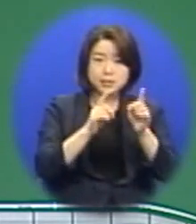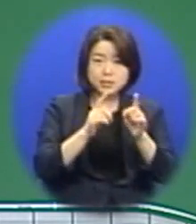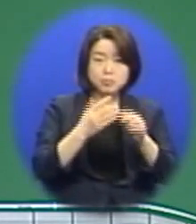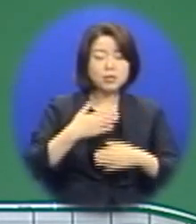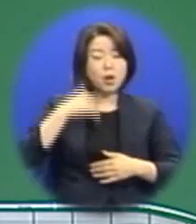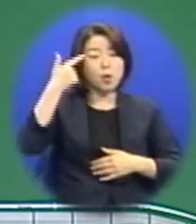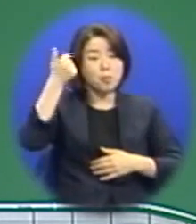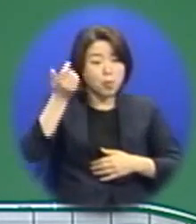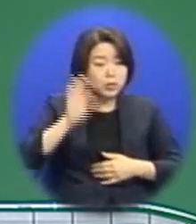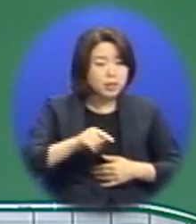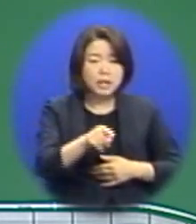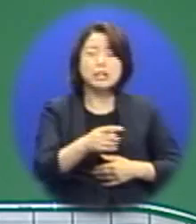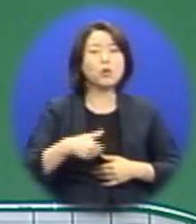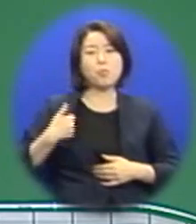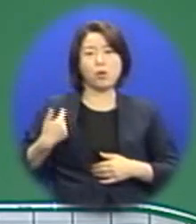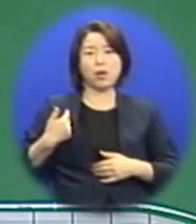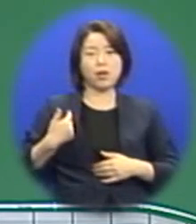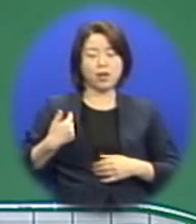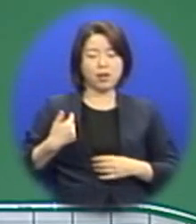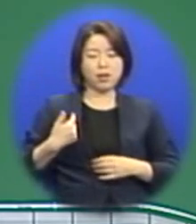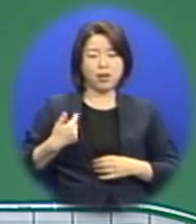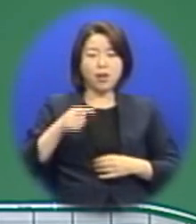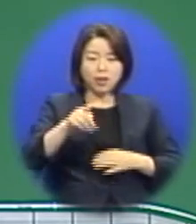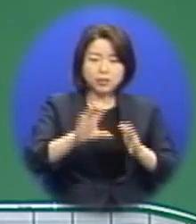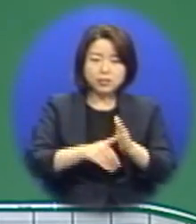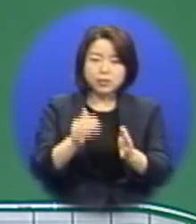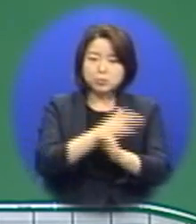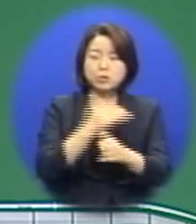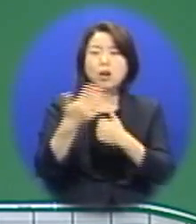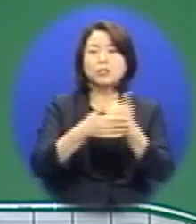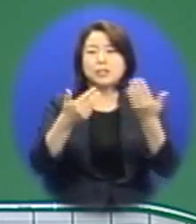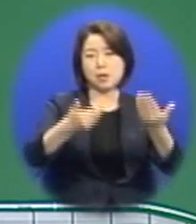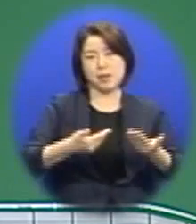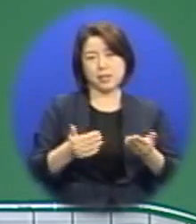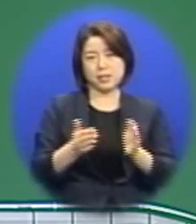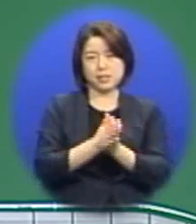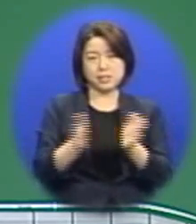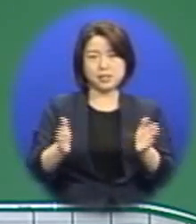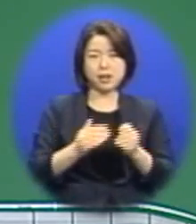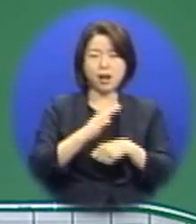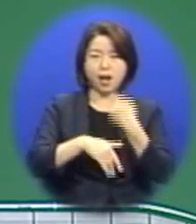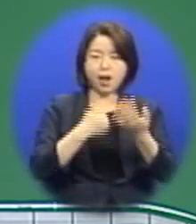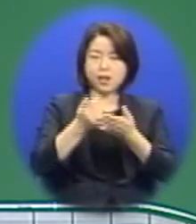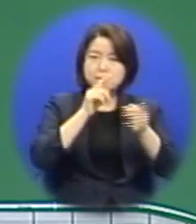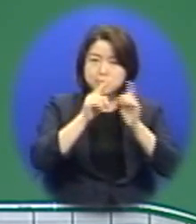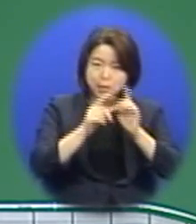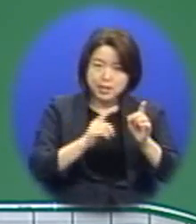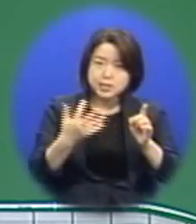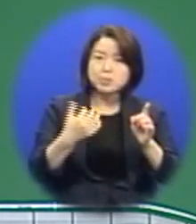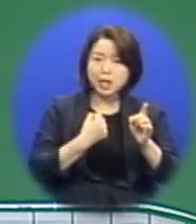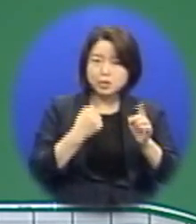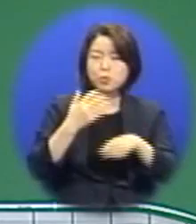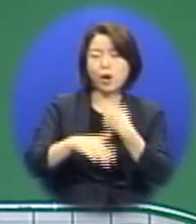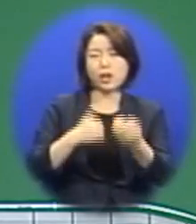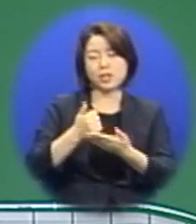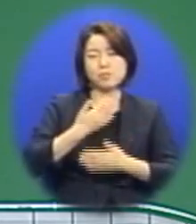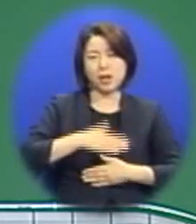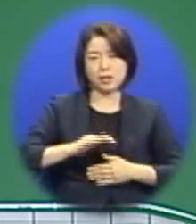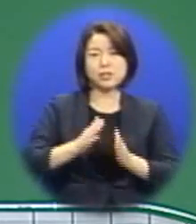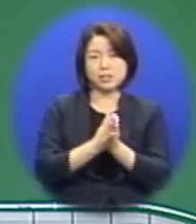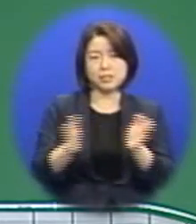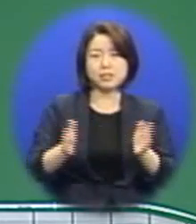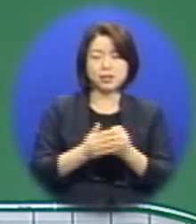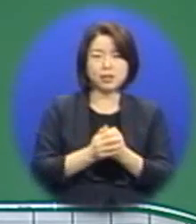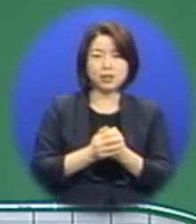몰랐구나. 은혜를 받기 시작했습니다. 하나님의 말씀으로 하나님을 알게 됐어요.